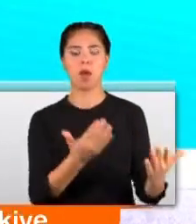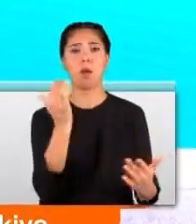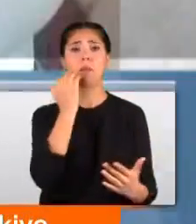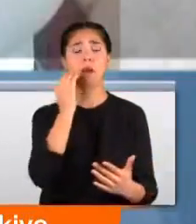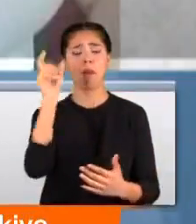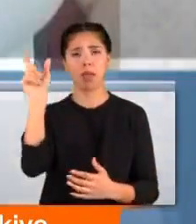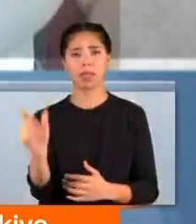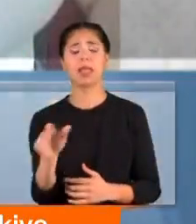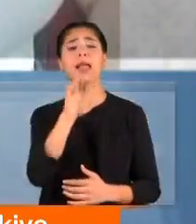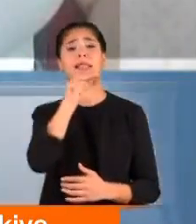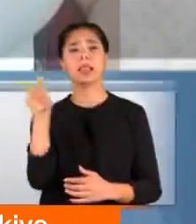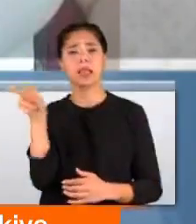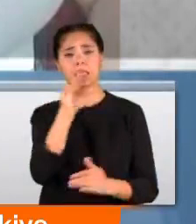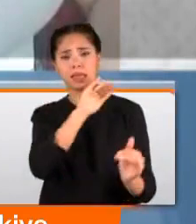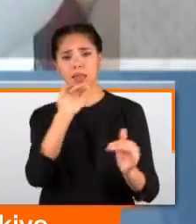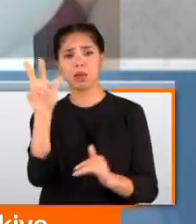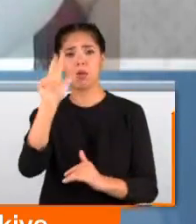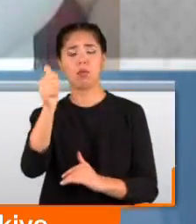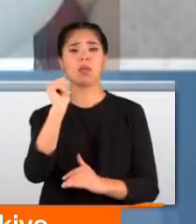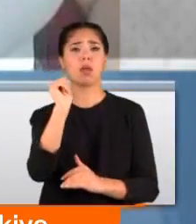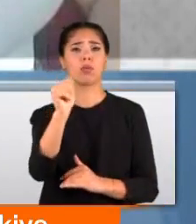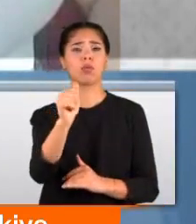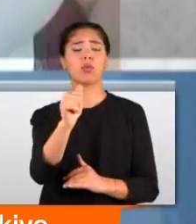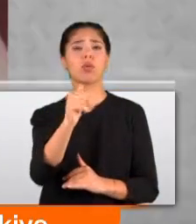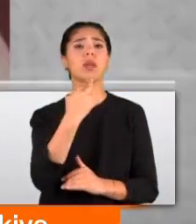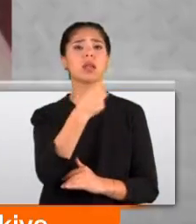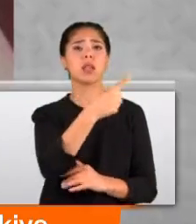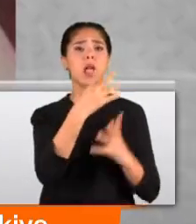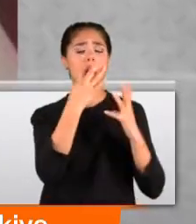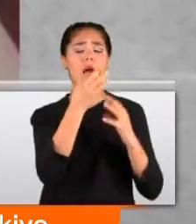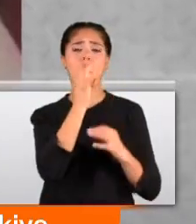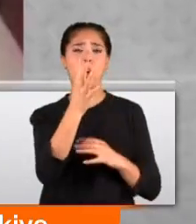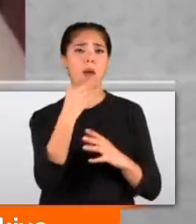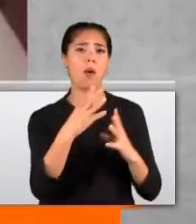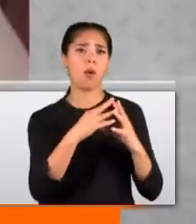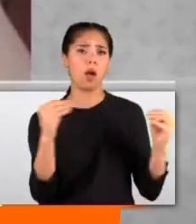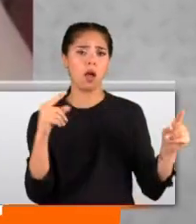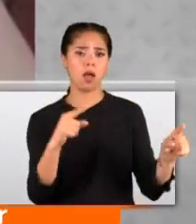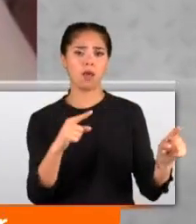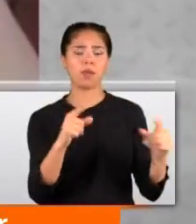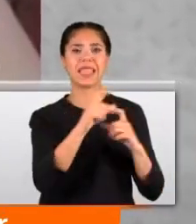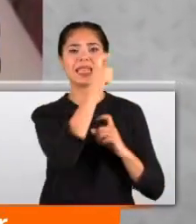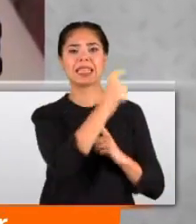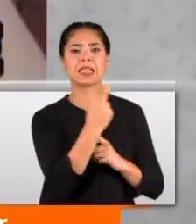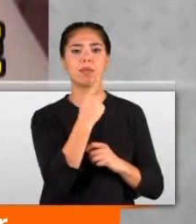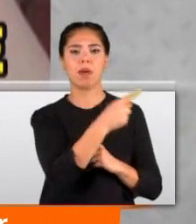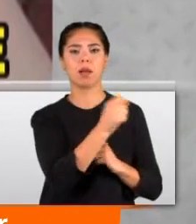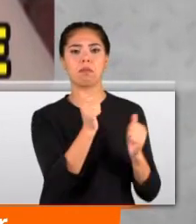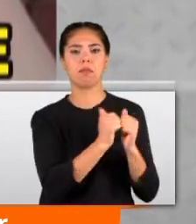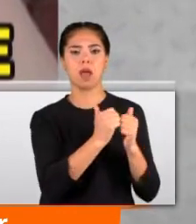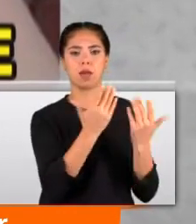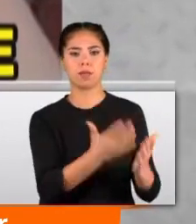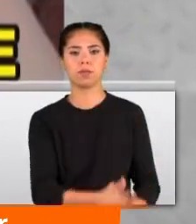Babaannesi ve dedesi onu aramak için buraya geldiler. 36 gündür kendisinden haber alınamıyor. Sümeyye iddiaya göre Sibel Çetin isimli genç bir kadının